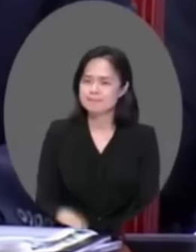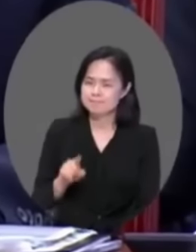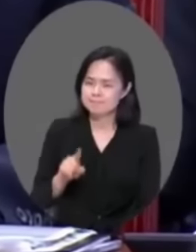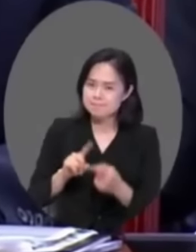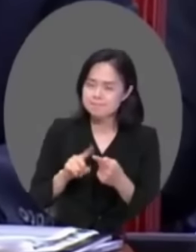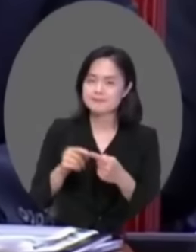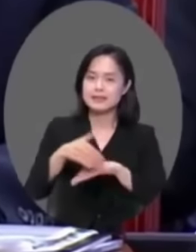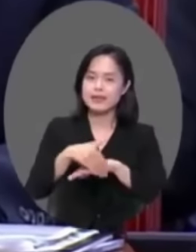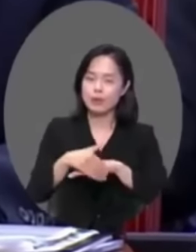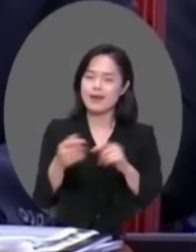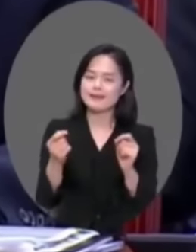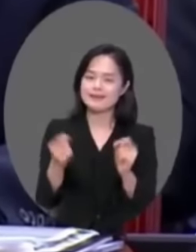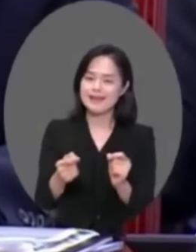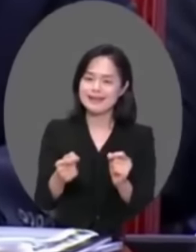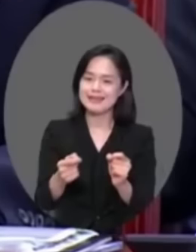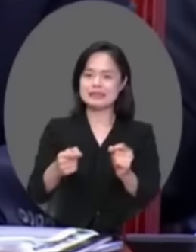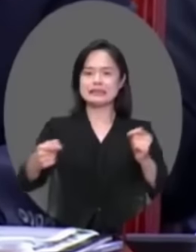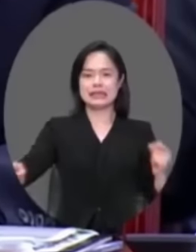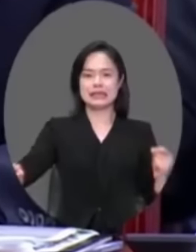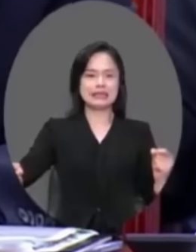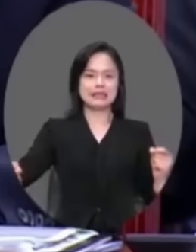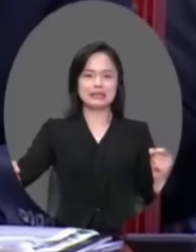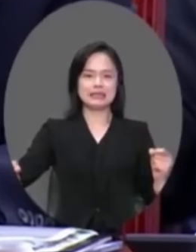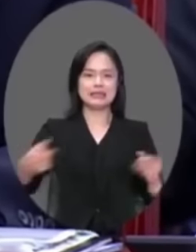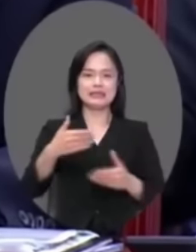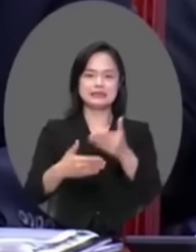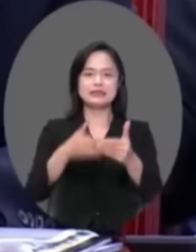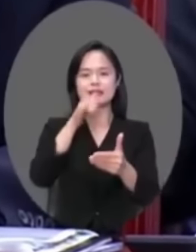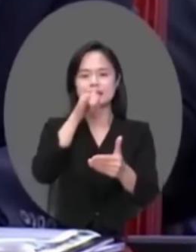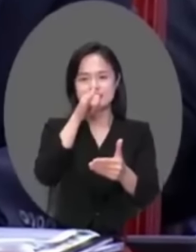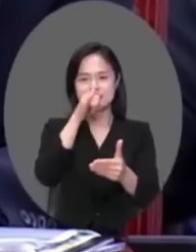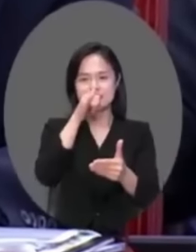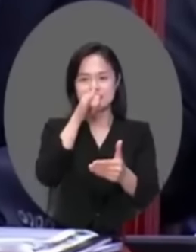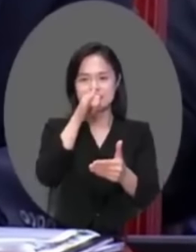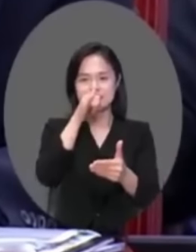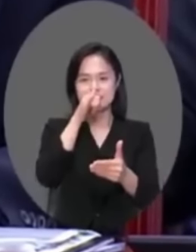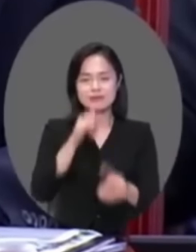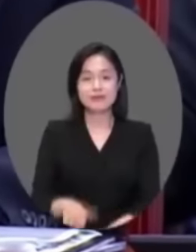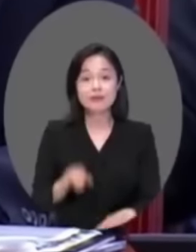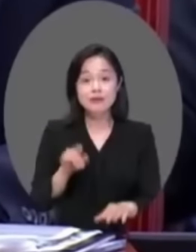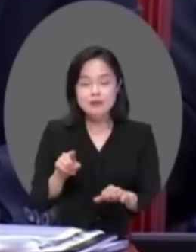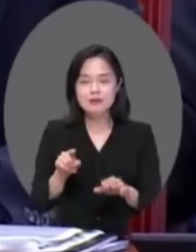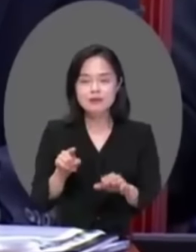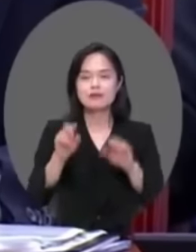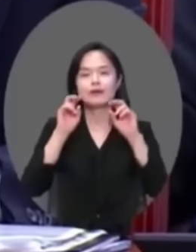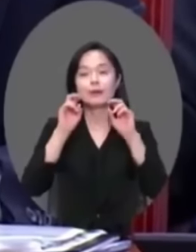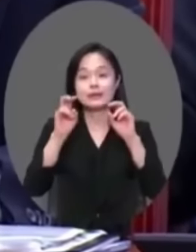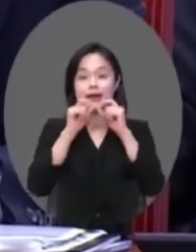일반 기업처럼 기업이면 무조건 흑자를 내야 되겠죠 최대한 흑자를 내야 되겠죠